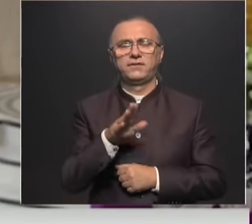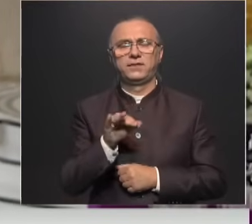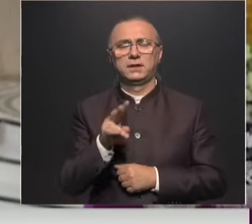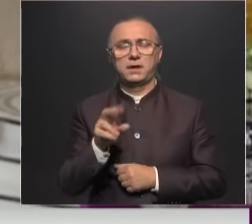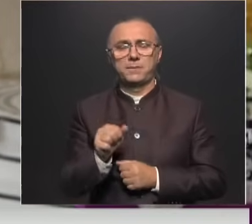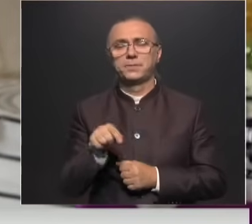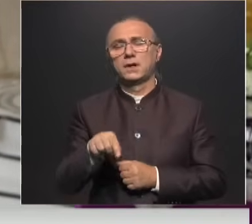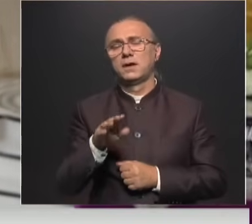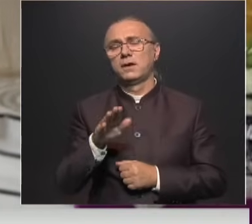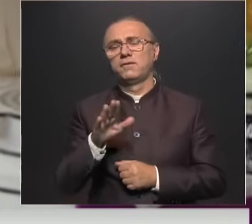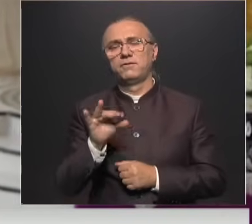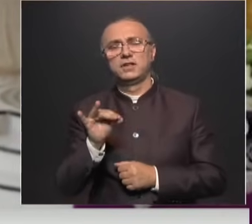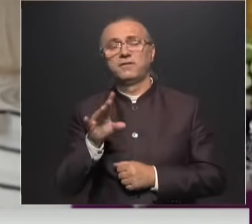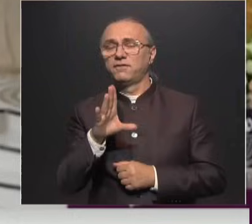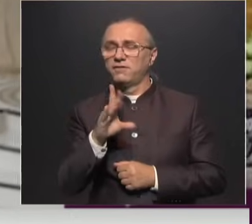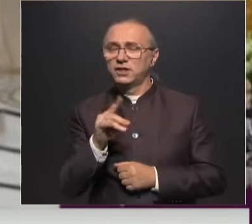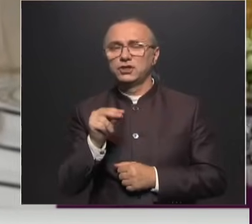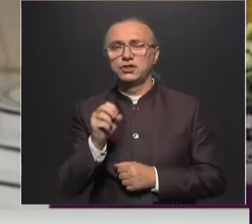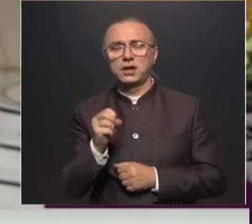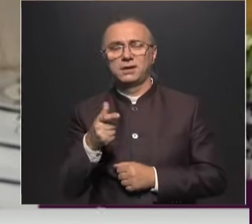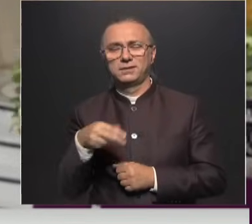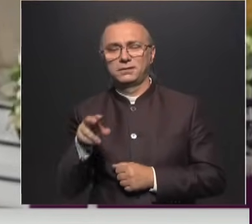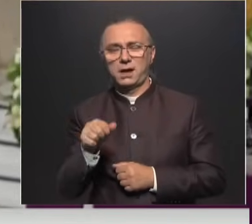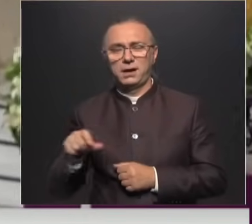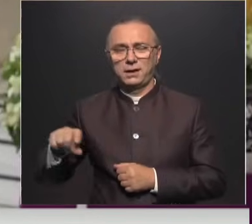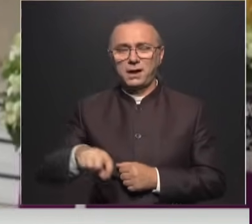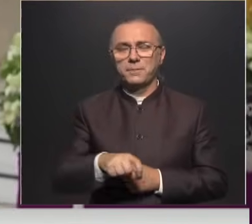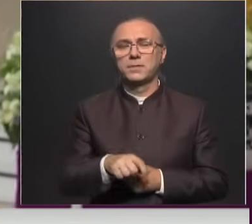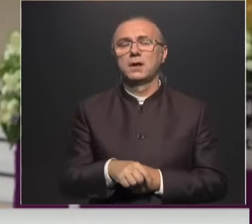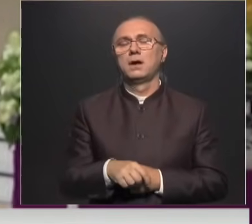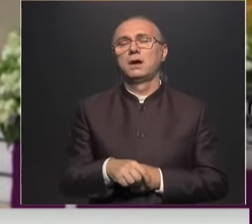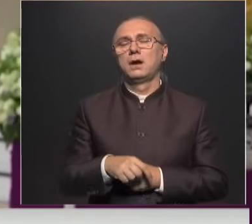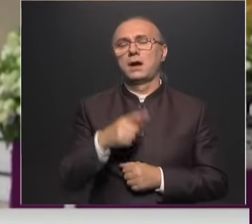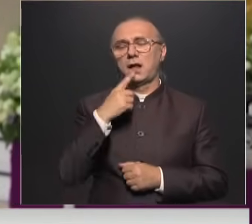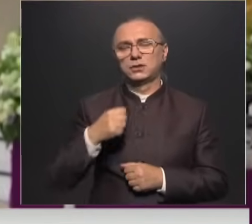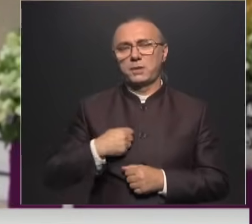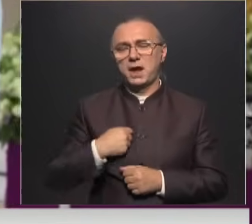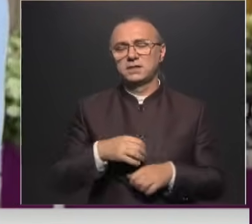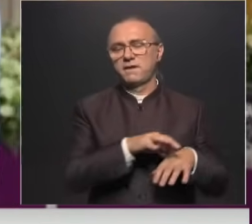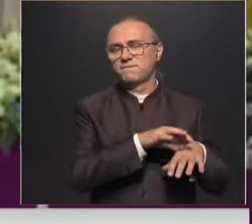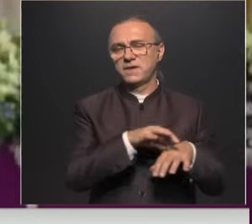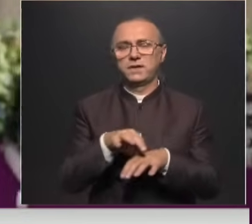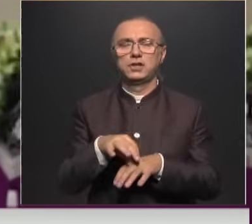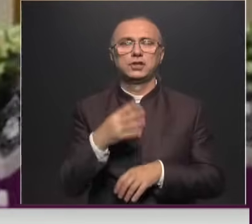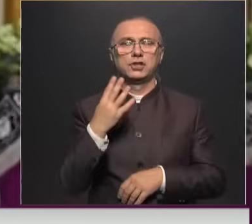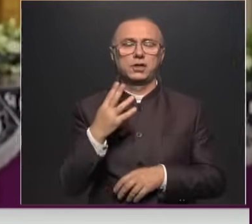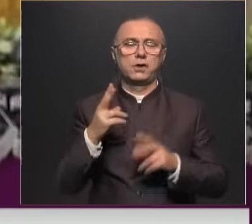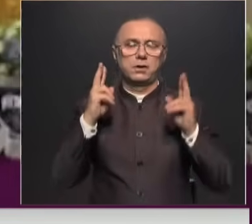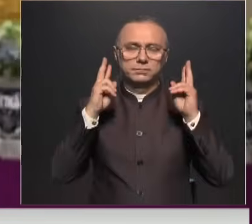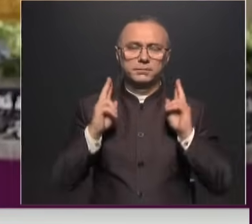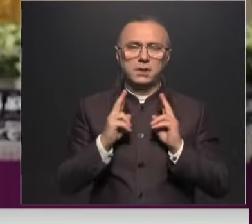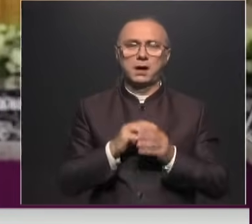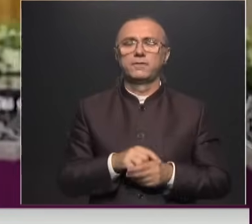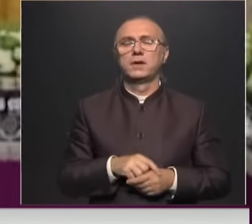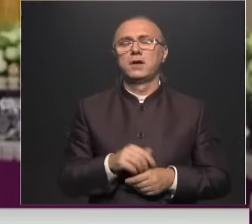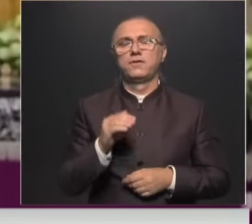Вычегда, красноармейцы вывели четверых стариков. Это были архимандрит Феодосий